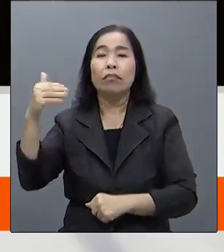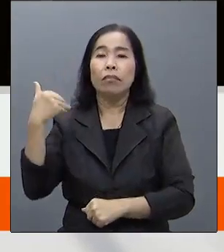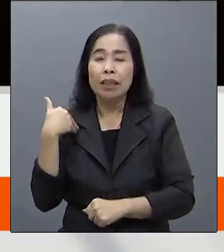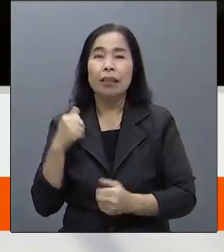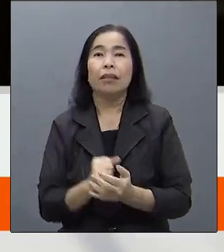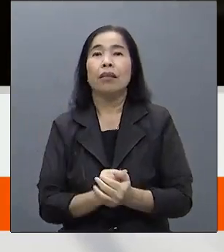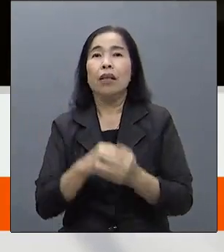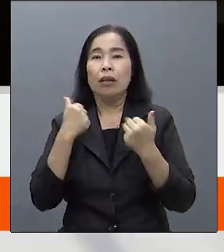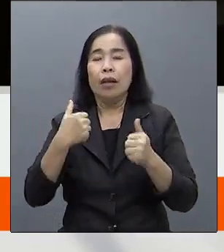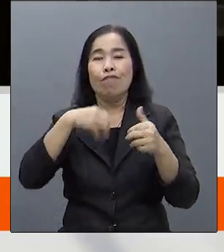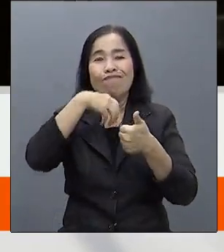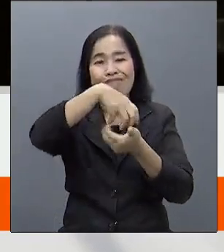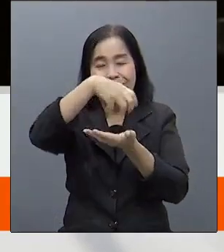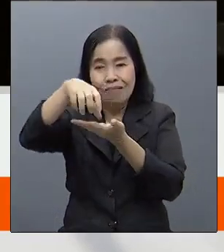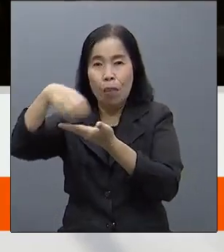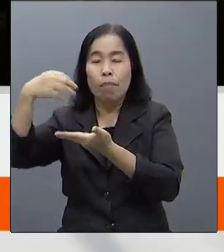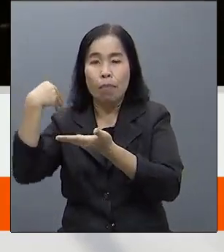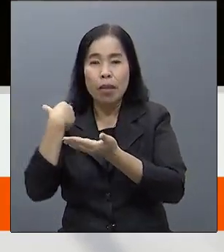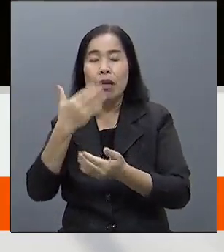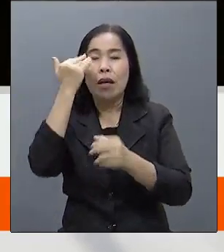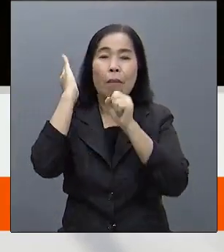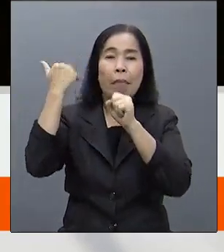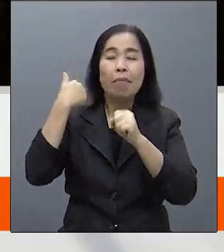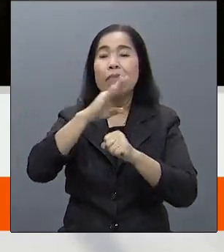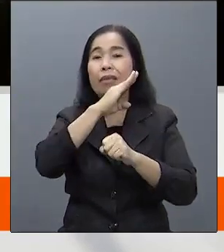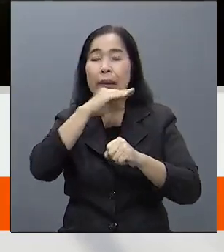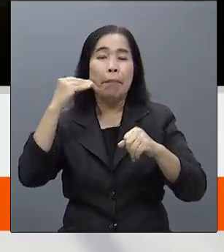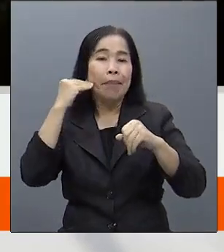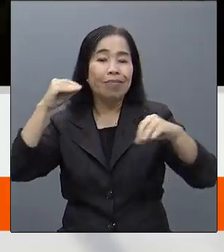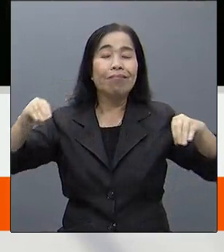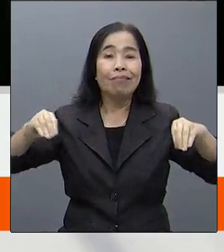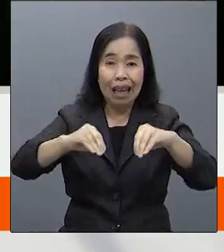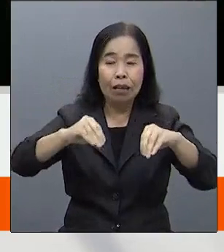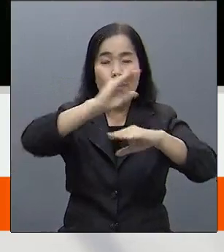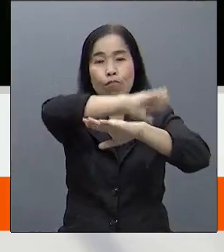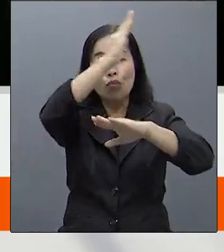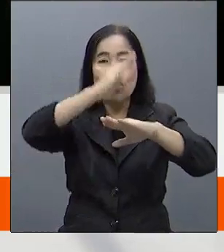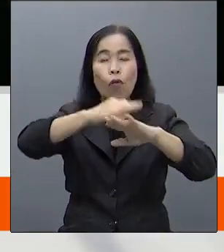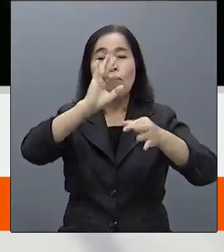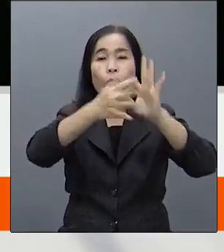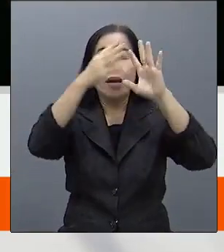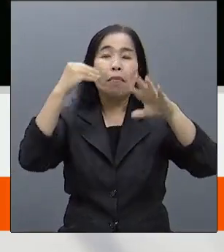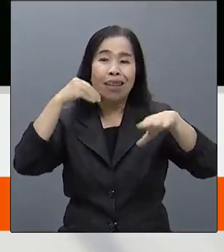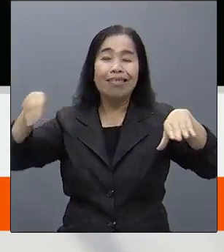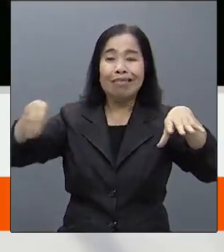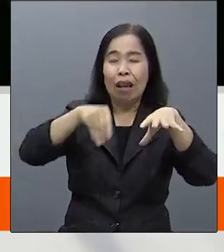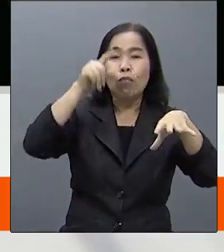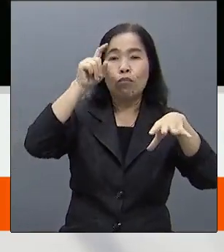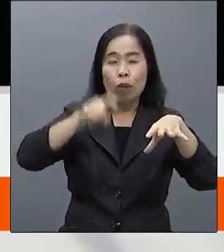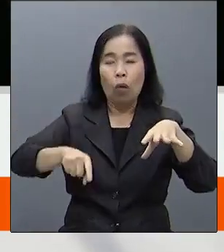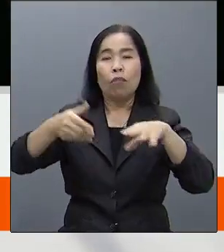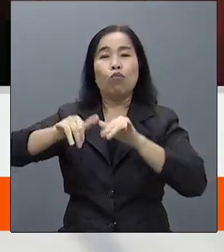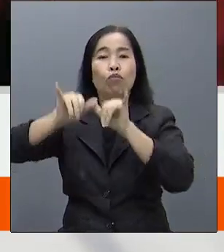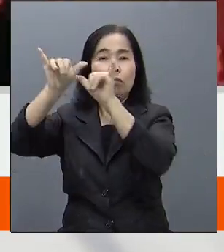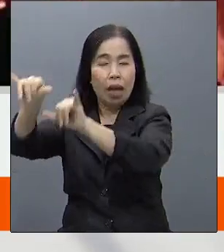พี่น้องประชาชนนะครับถ้าอยู่ในพื้นที่ที่ใกล้มากๆเนี่ยก็ต้องคอยติดตามนะครับสารการแล้วก็ที่สำคัญ